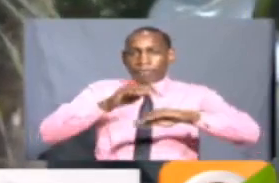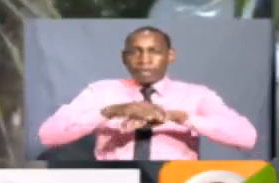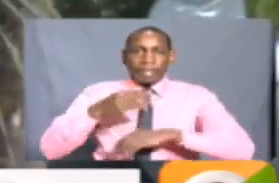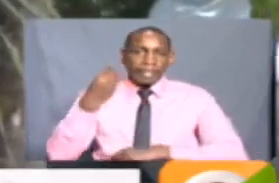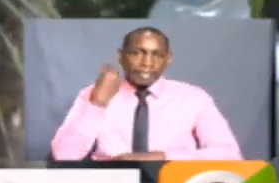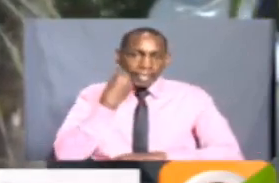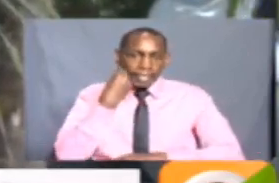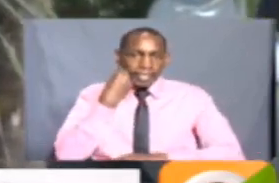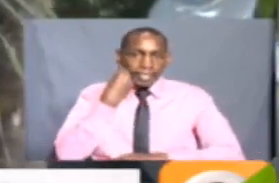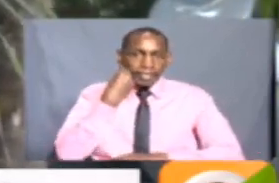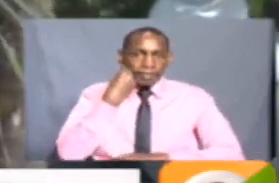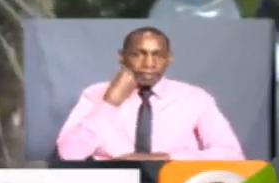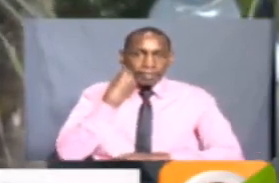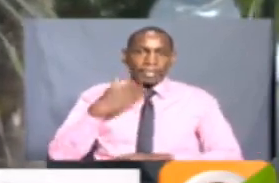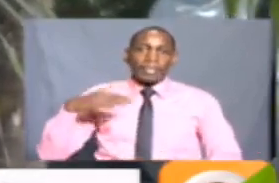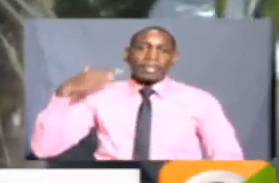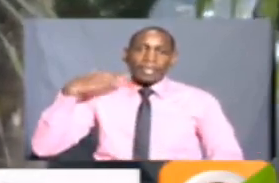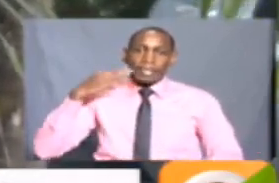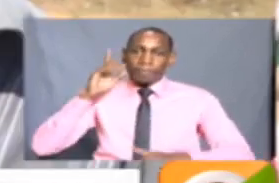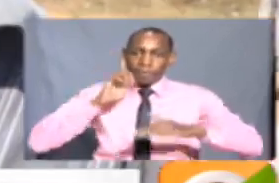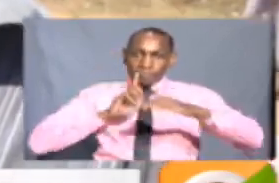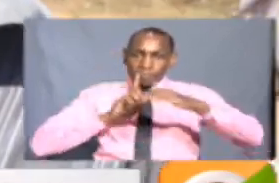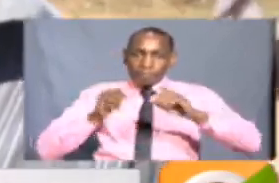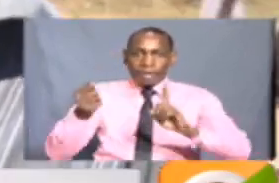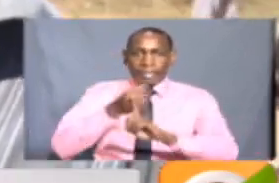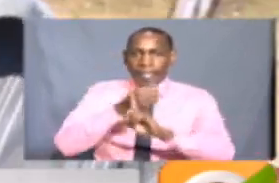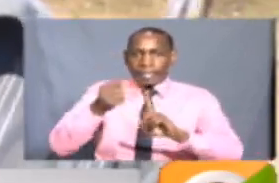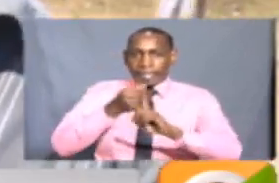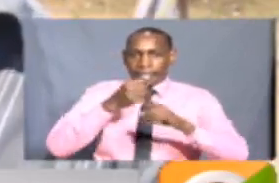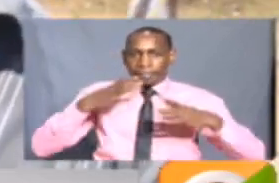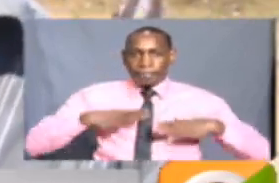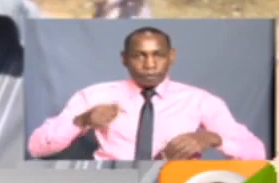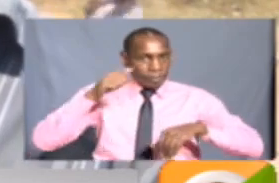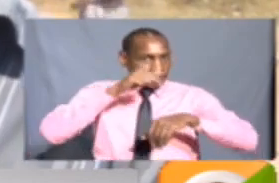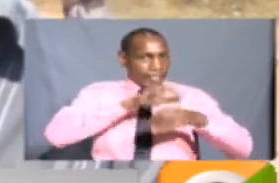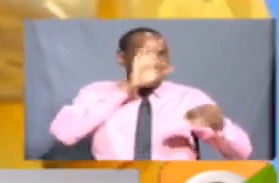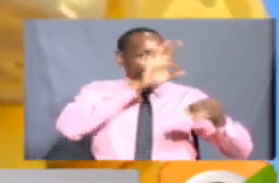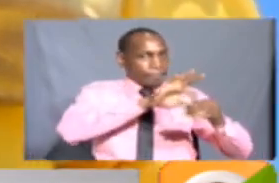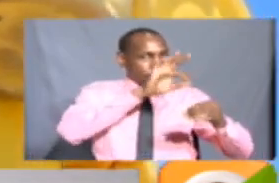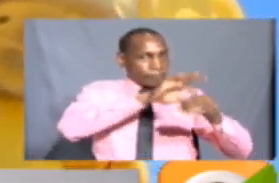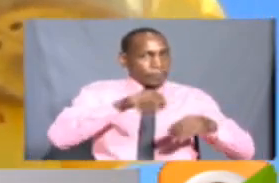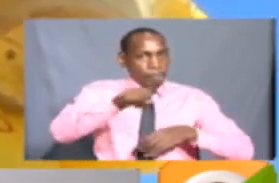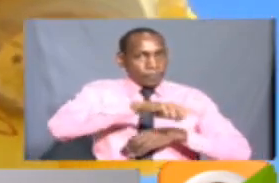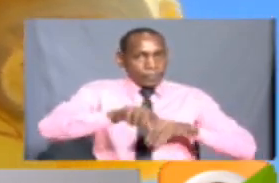itapatikana pale. Wakora watakuwa wanavamia watu. Wakati wa kura tunawafaa sana.